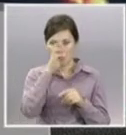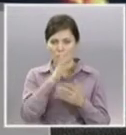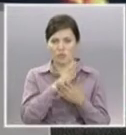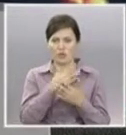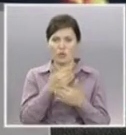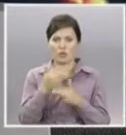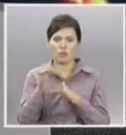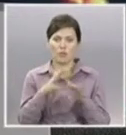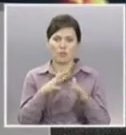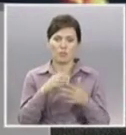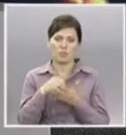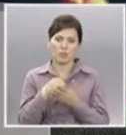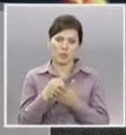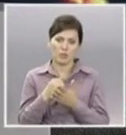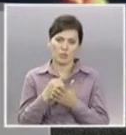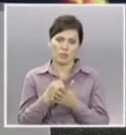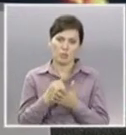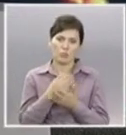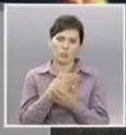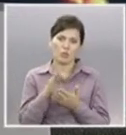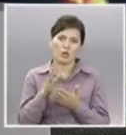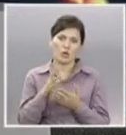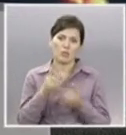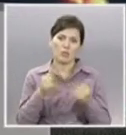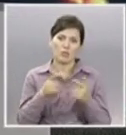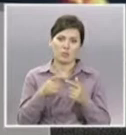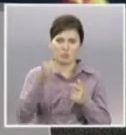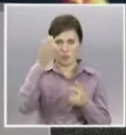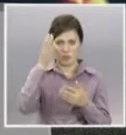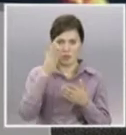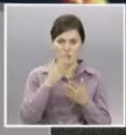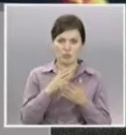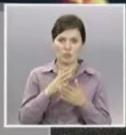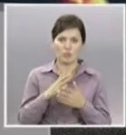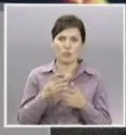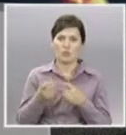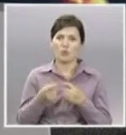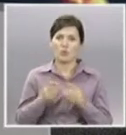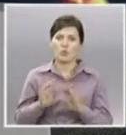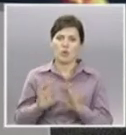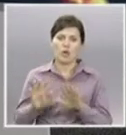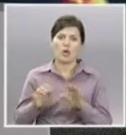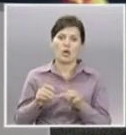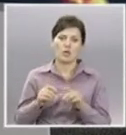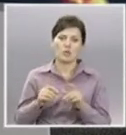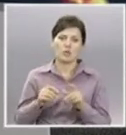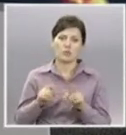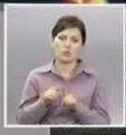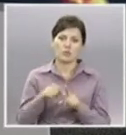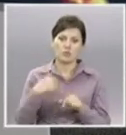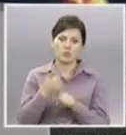істерін номенклатурасын бекітіп береміз. Оның құрамында білікті мамандарымыз, мен соның төрағасымын. Сол жерде құжаттардың